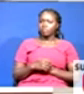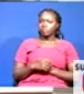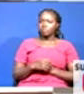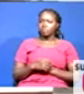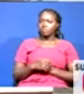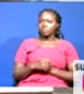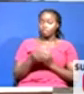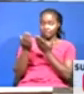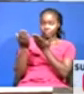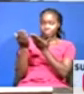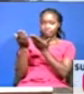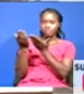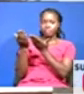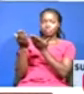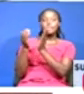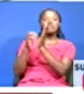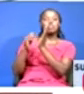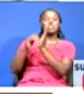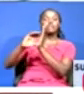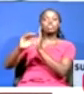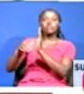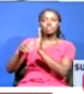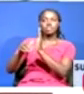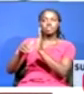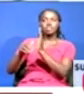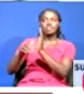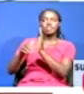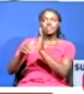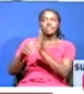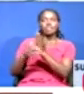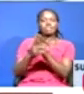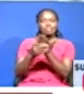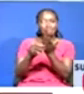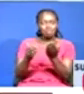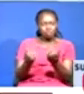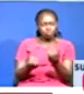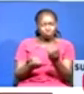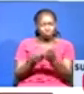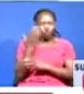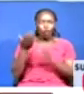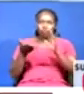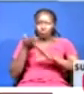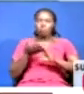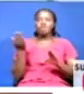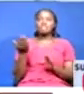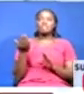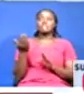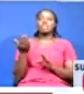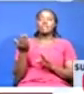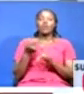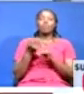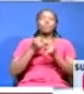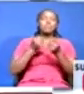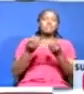Eneo la Mavoko katika kaunti ya Machakos kwa sasa linasemekana kuwa eneo linalokuwa kwa kasi zaidi humu nchini kutokana na shughuli